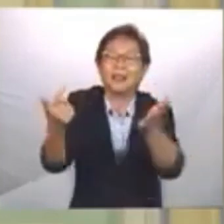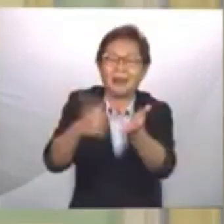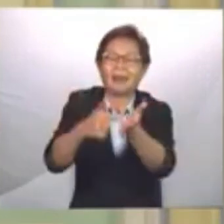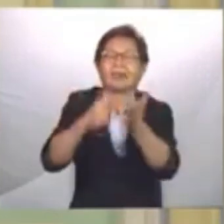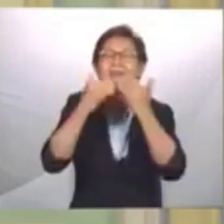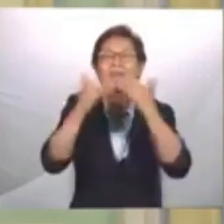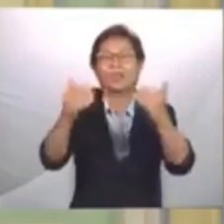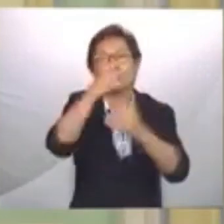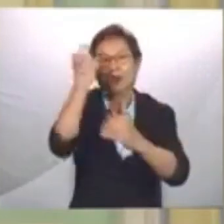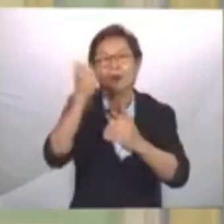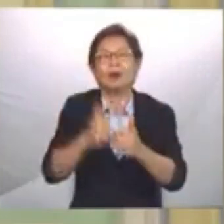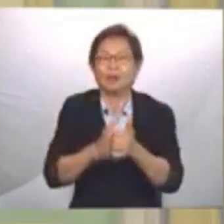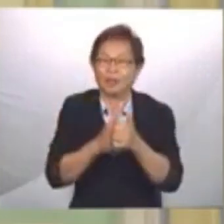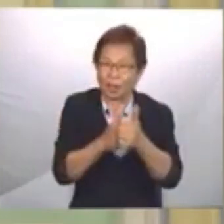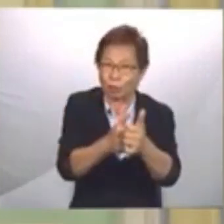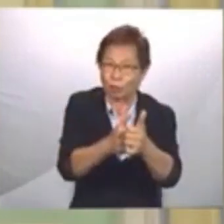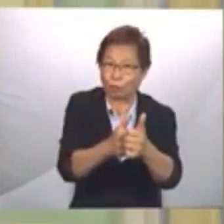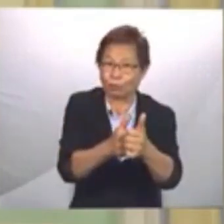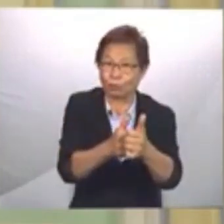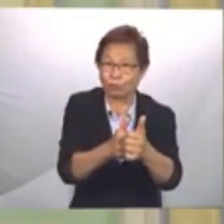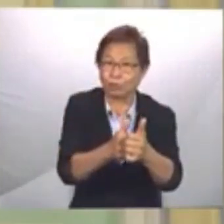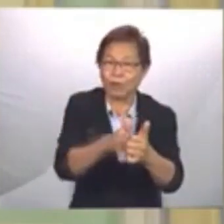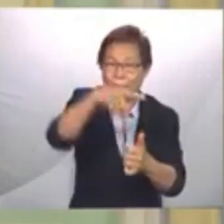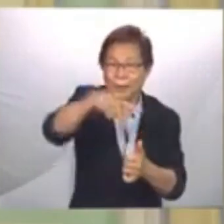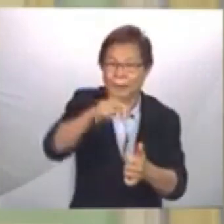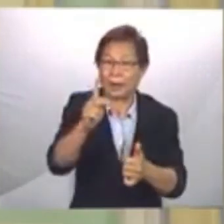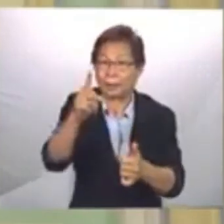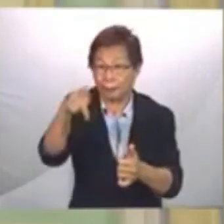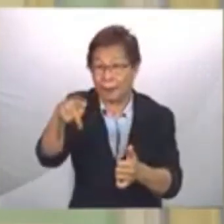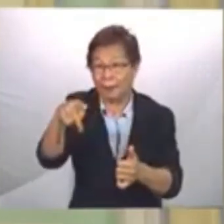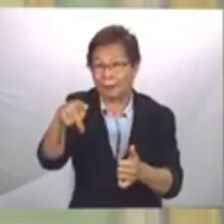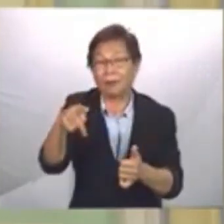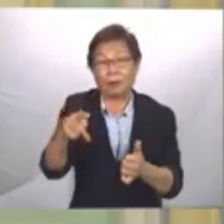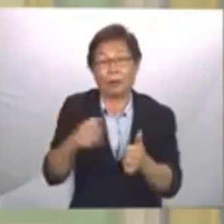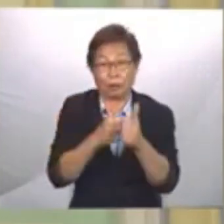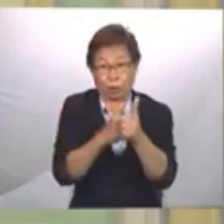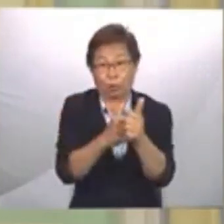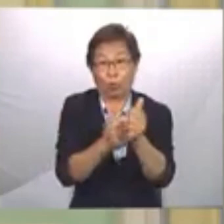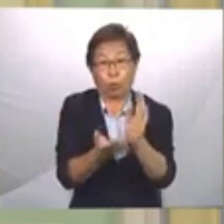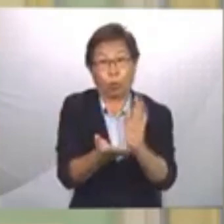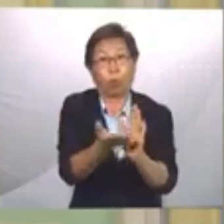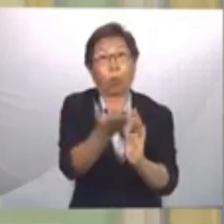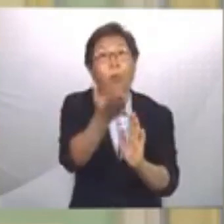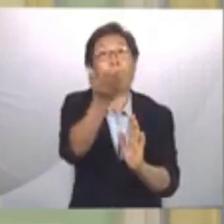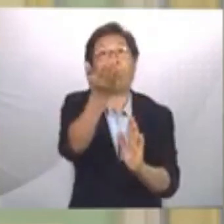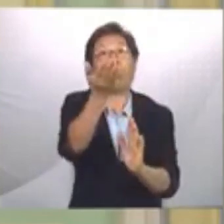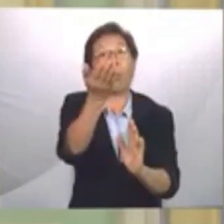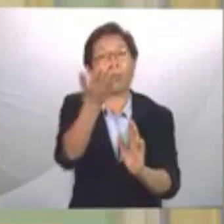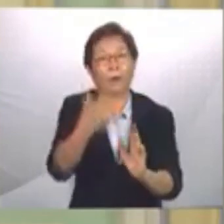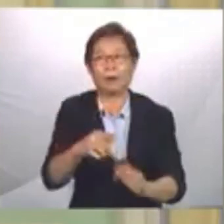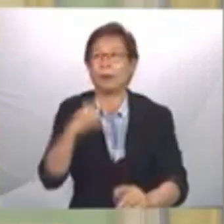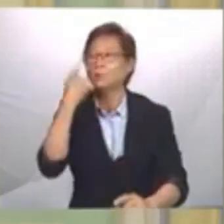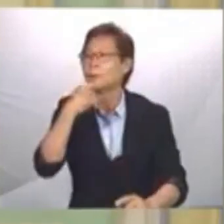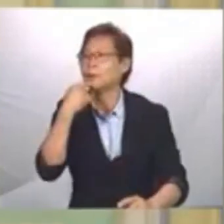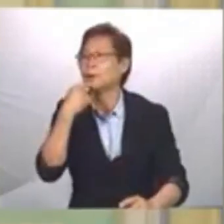kerana pematuhannya meningkat daripada masa ke semasa. Jadi yang terus berdegil,